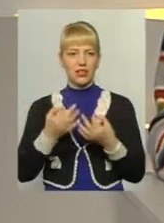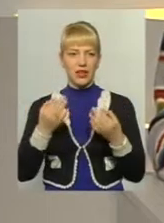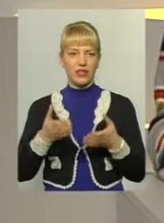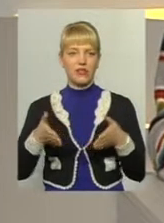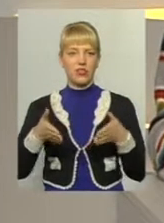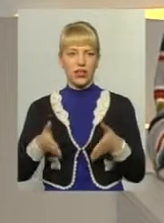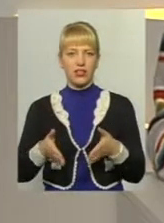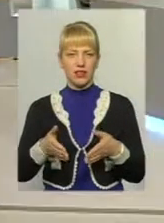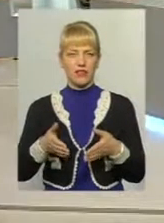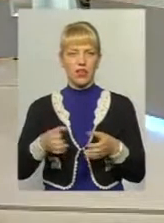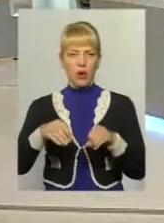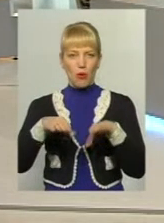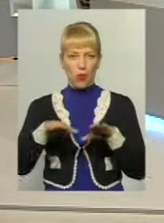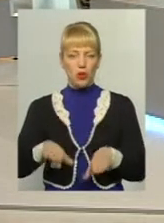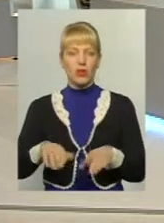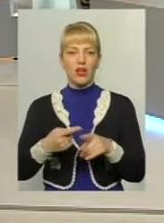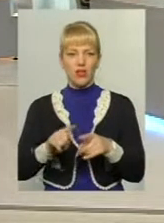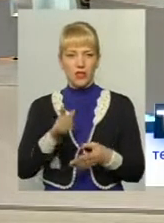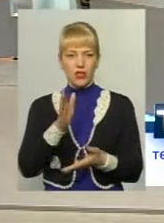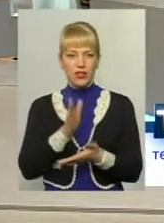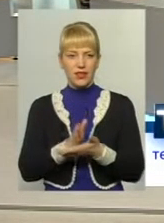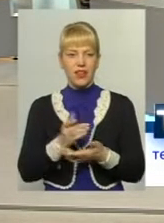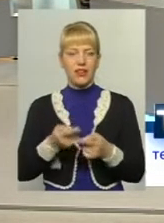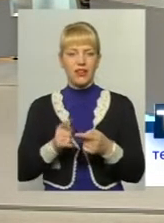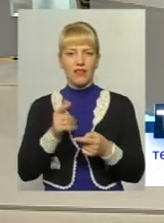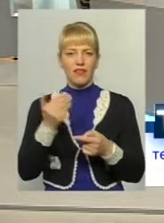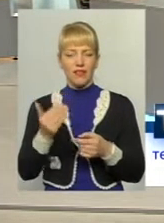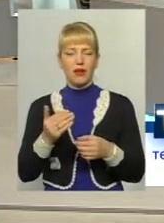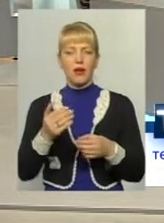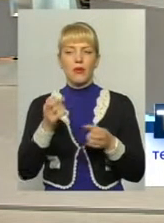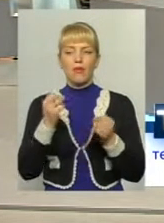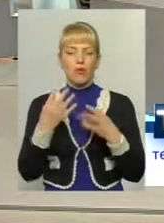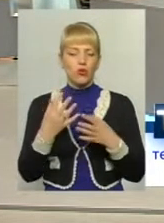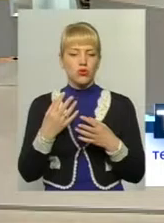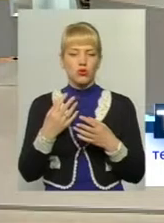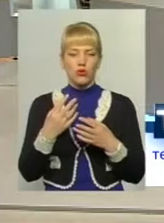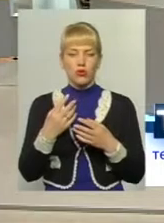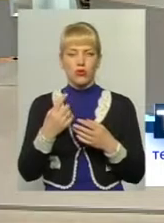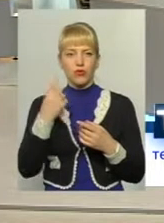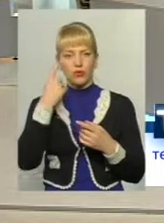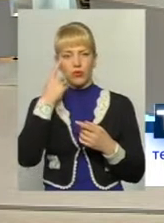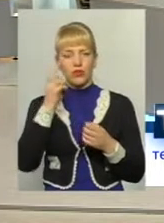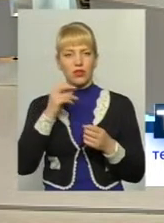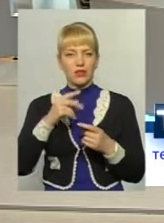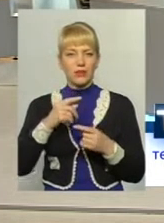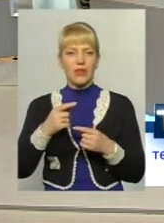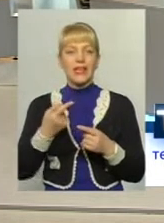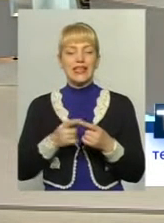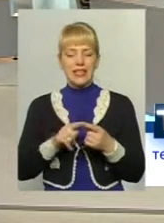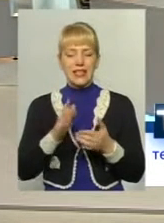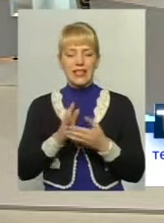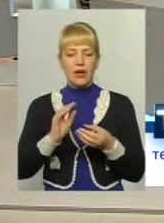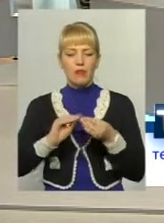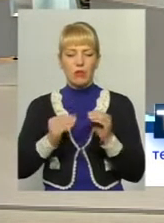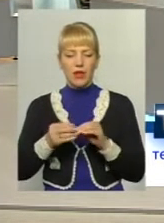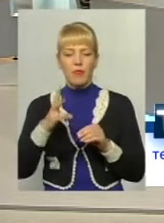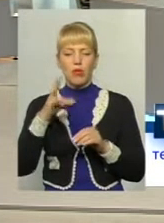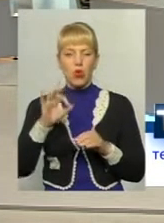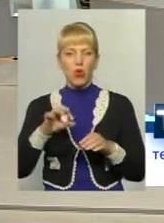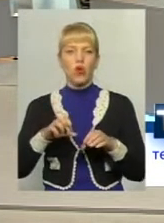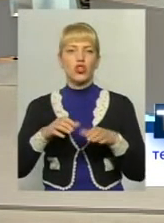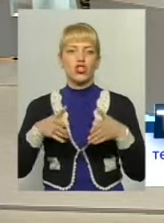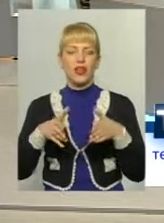ОСББ від такого фінансового диктату природних монополій. Чи правильно я вас зрозуміла? Це дві проблеми, оці основні,